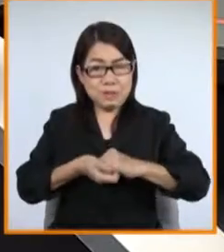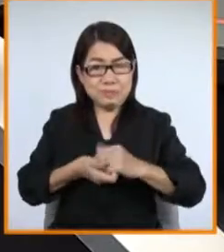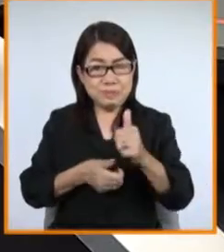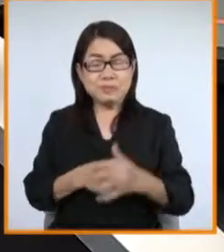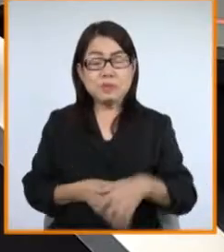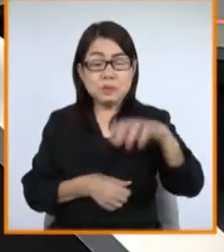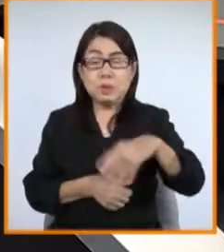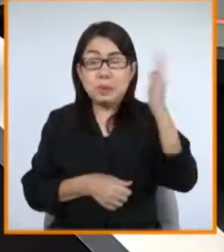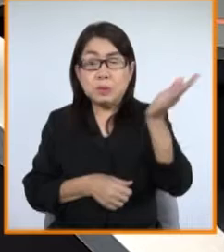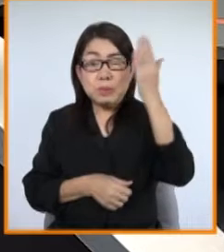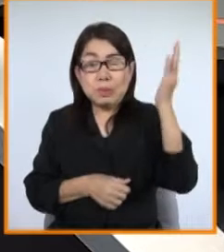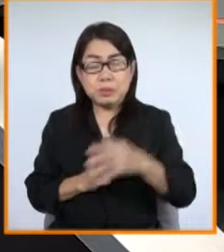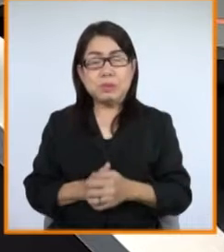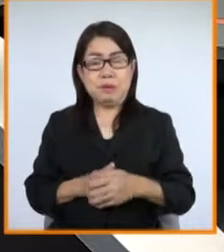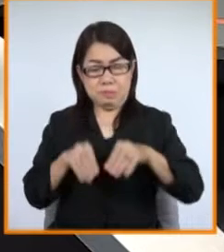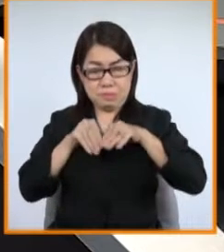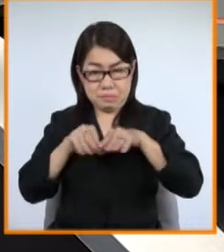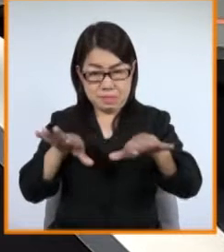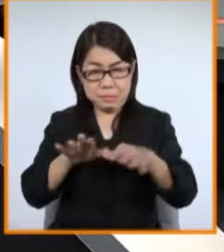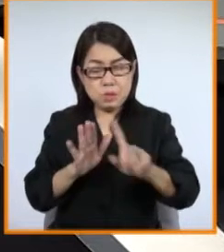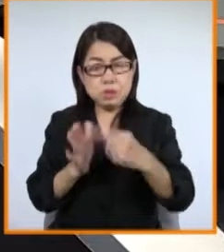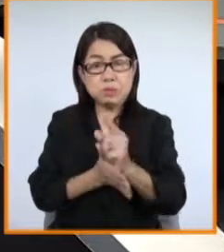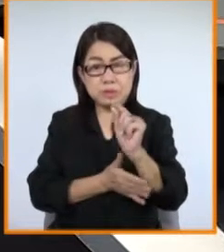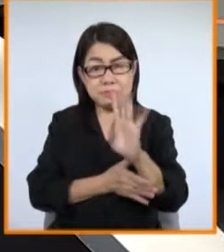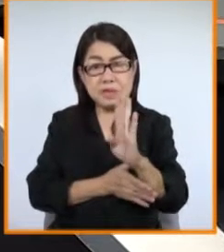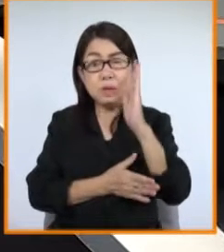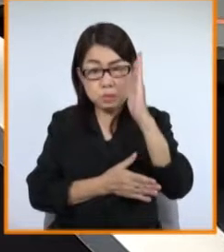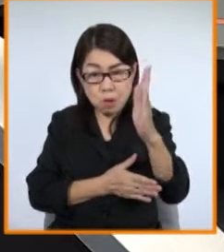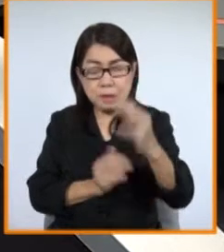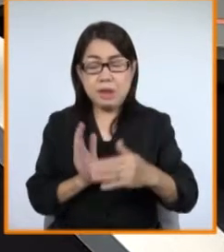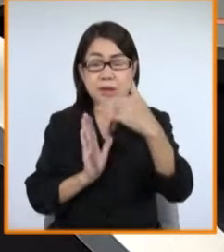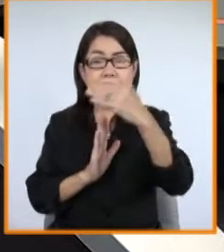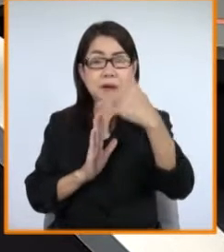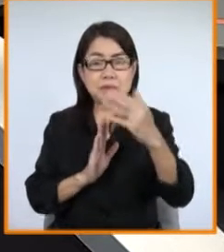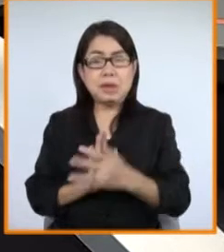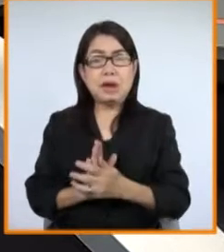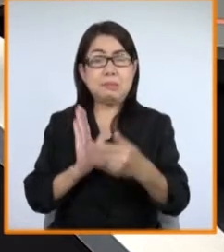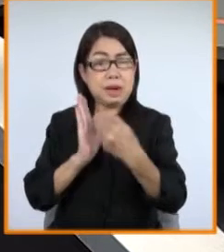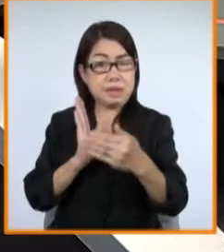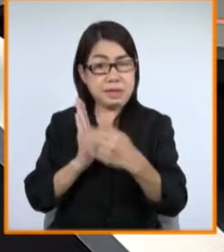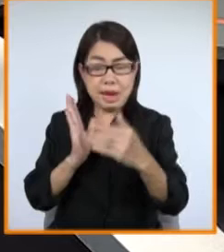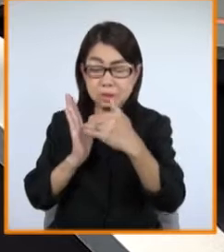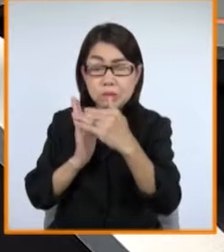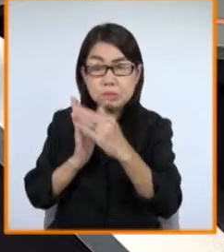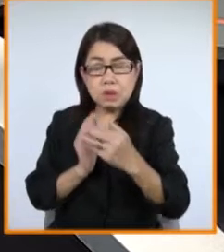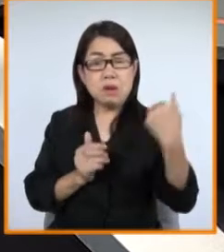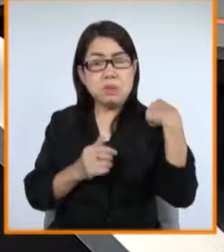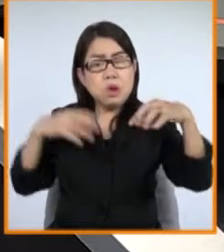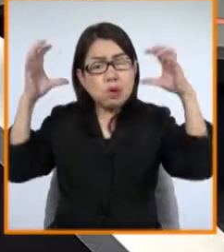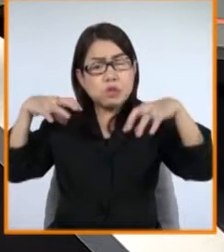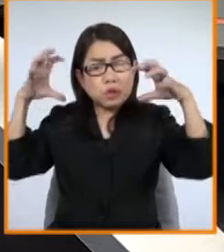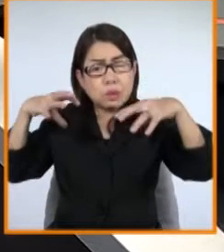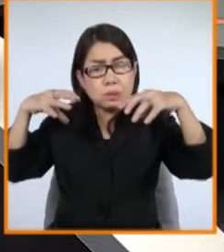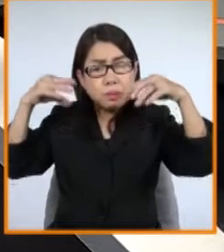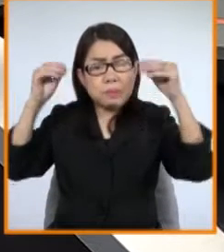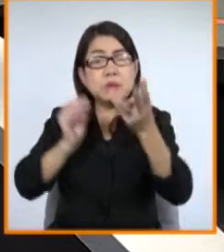กรมอุตุนิยมวิทยานะครับก็ได้พยากรณ์อากาศ24ชั่วโมงข้างหน้าครับว่าทางภาคเหนือแล้วก็ภาคอีสานตอนบนเนี่ยจะมีฝนลดลงครับแต่อีส